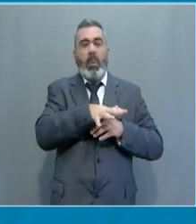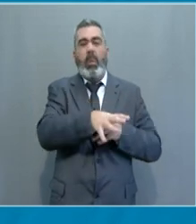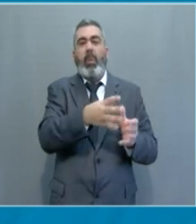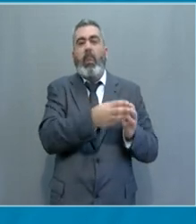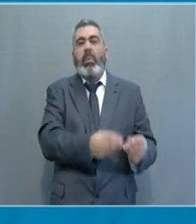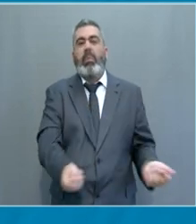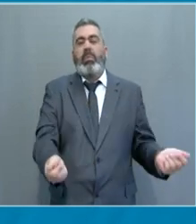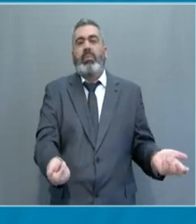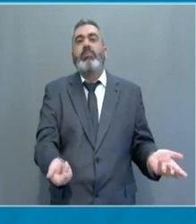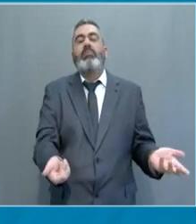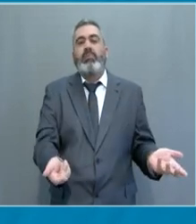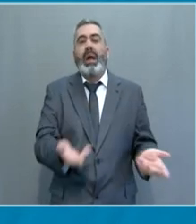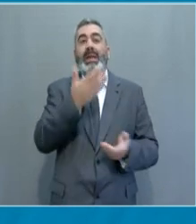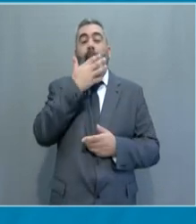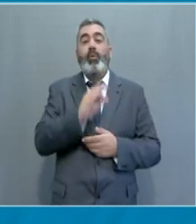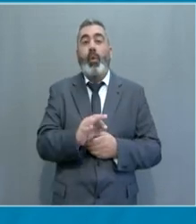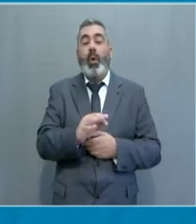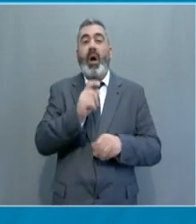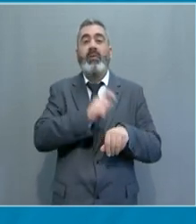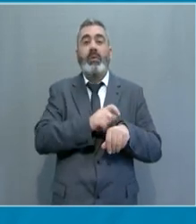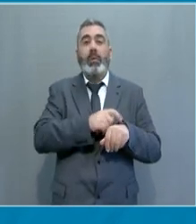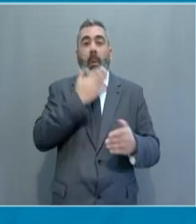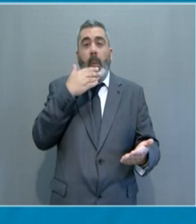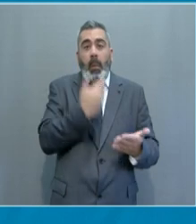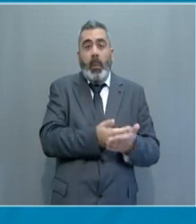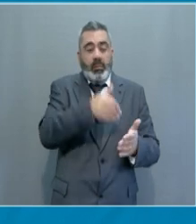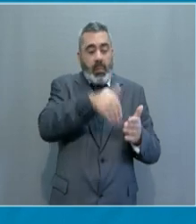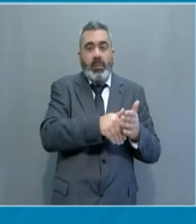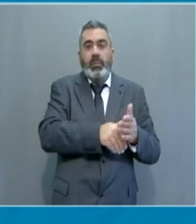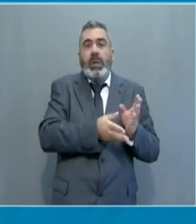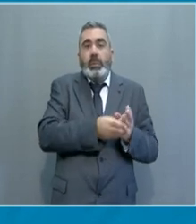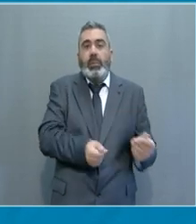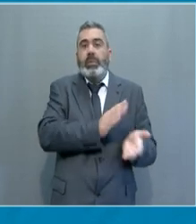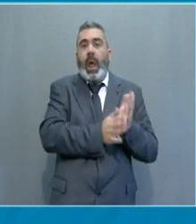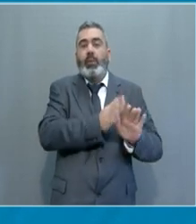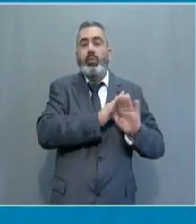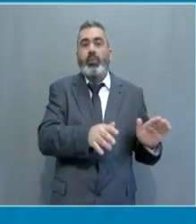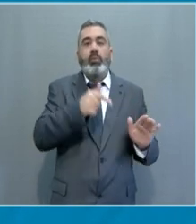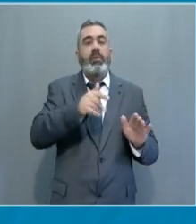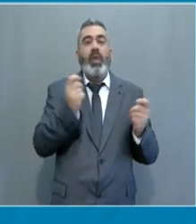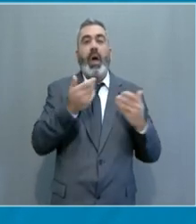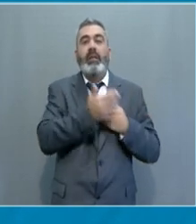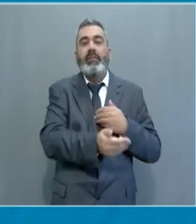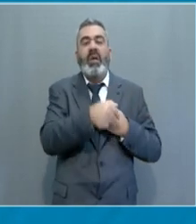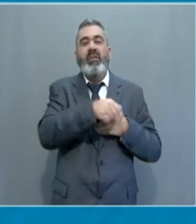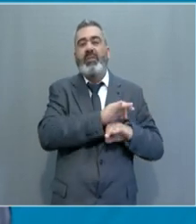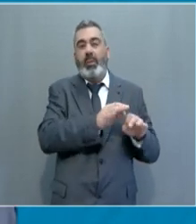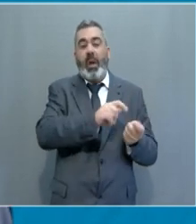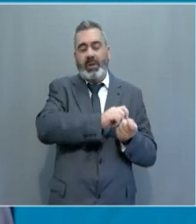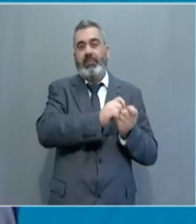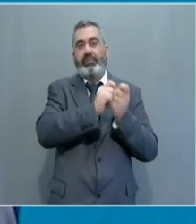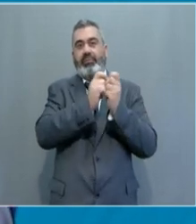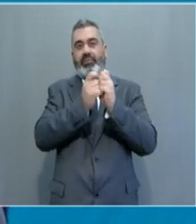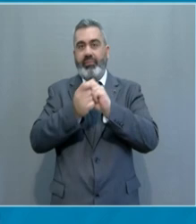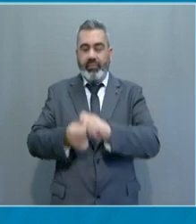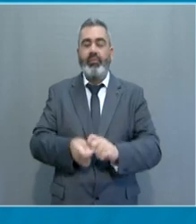την αναπόφευκτη εξάντληση κάποια στιγμή των ορυκτών αποθυμάτων. Μεταμορφώνεται σταδιακά σε ένα μοντέλο